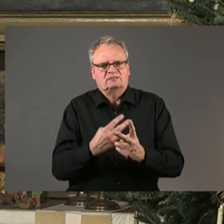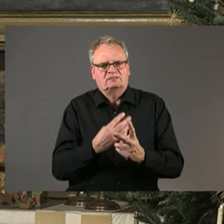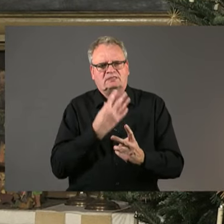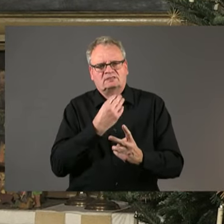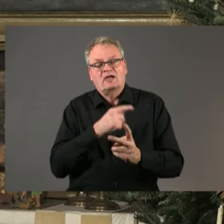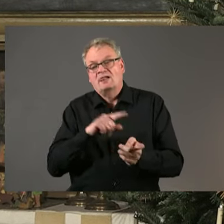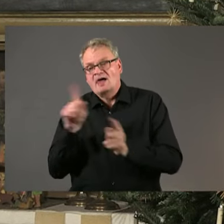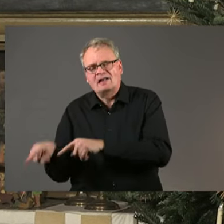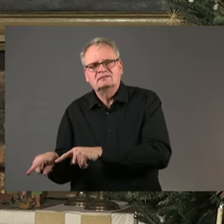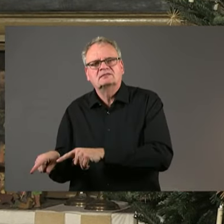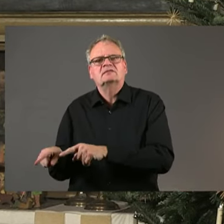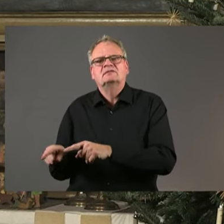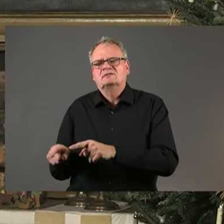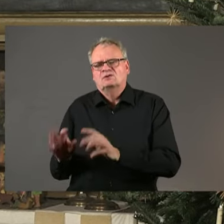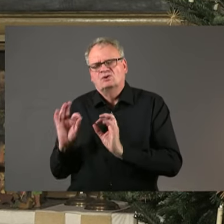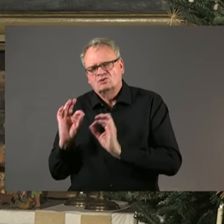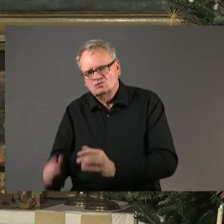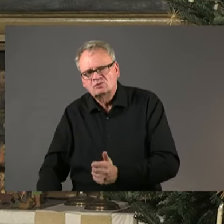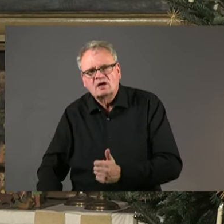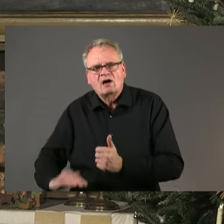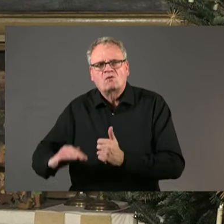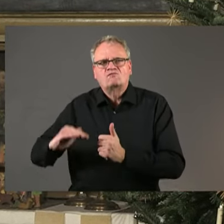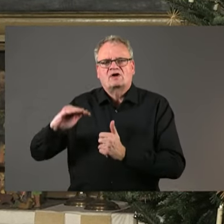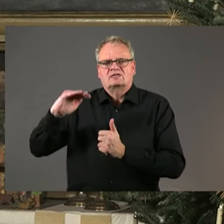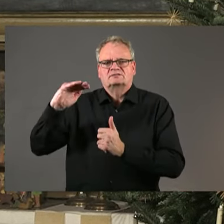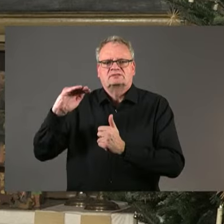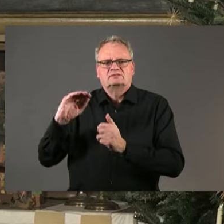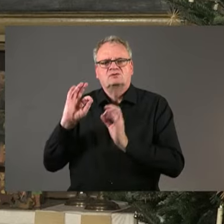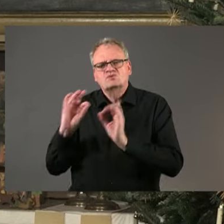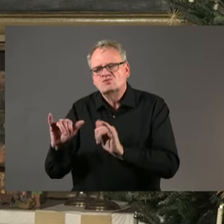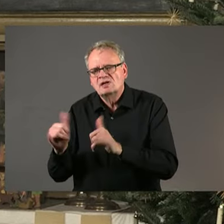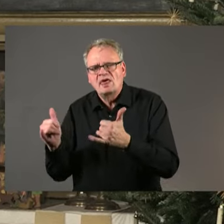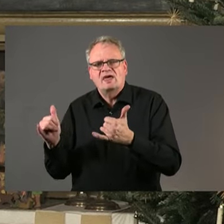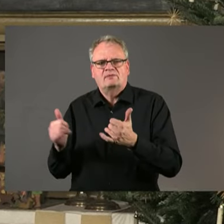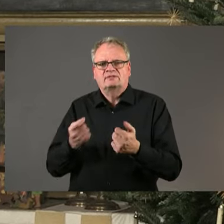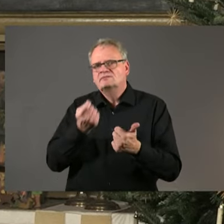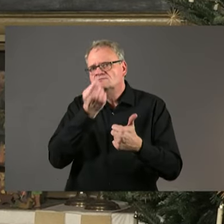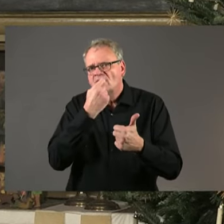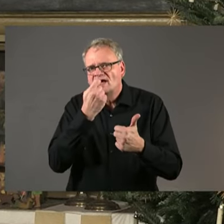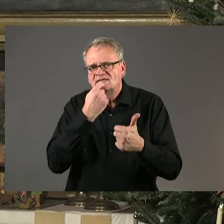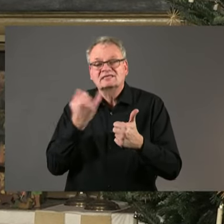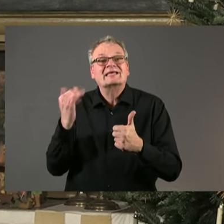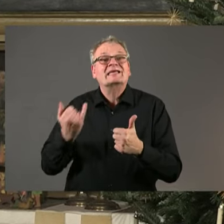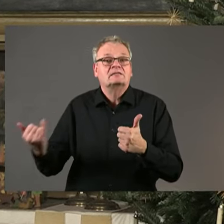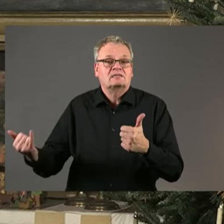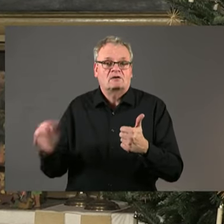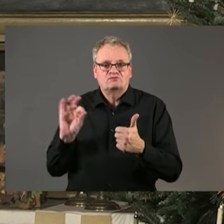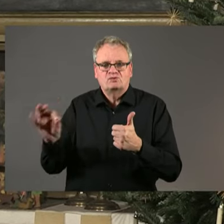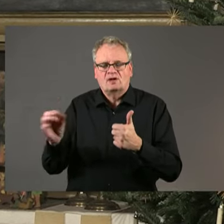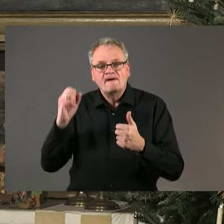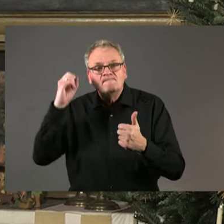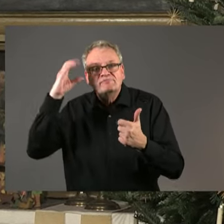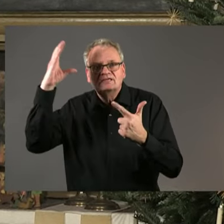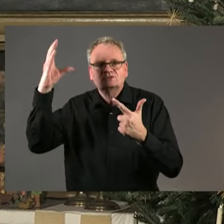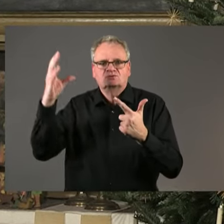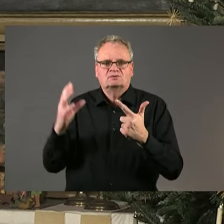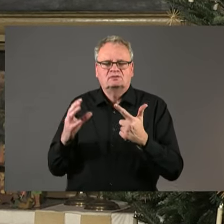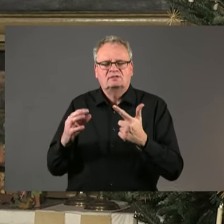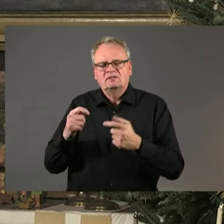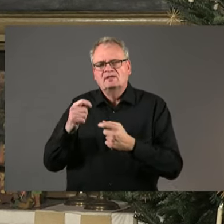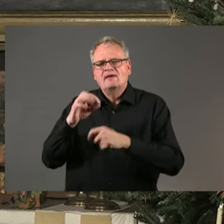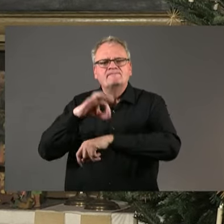dafür, dass die Kinder genug zum Leben haben. Nahrung, Bildung,